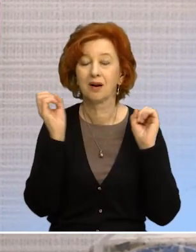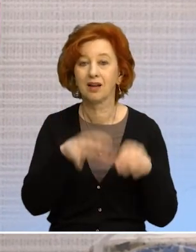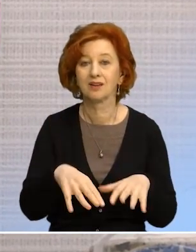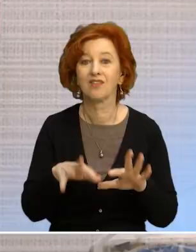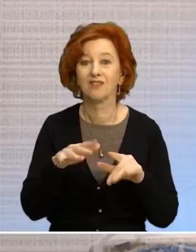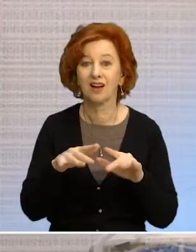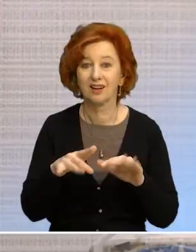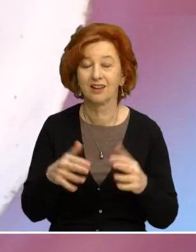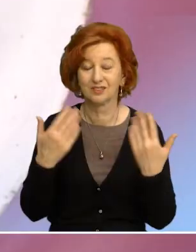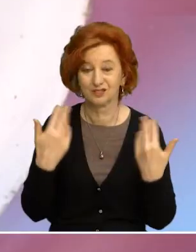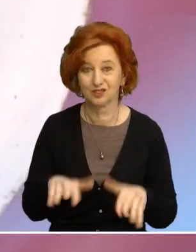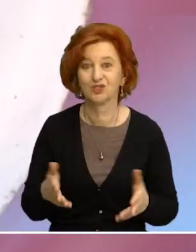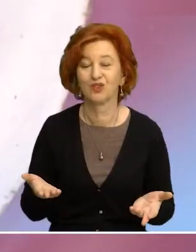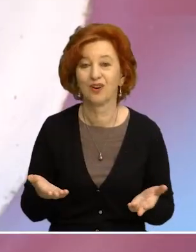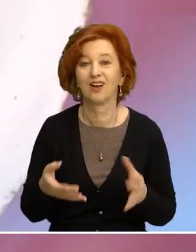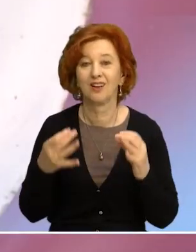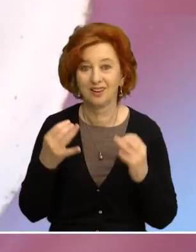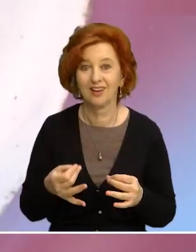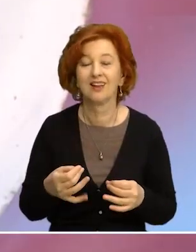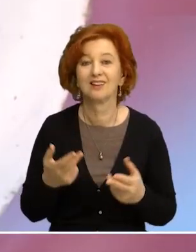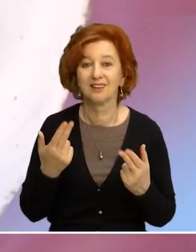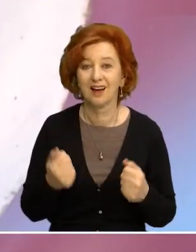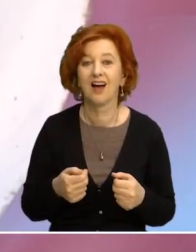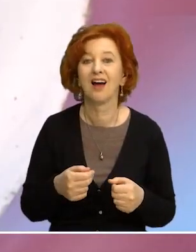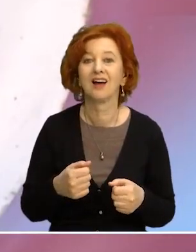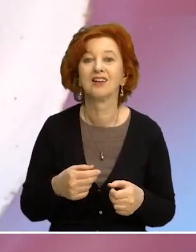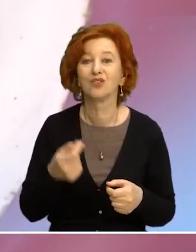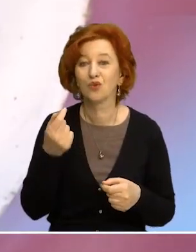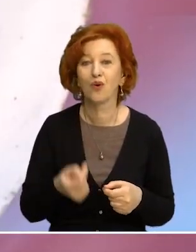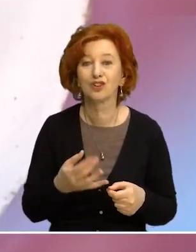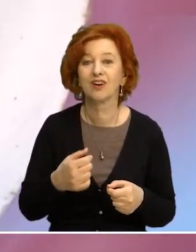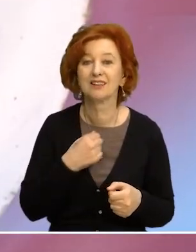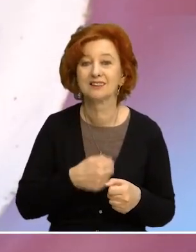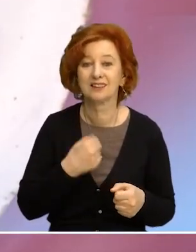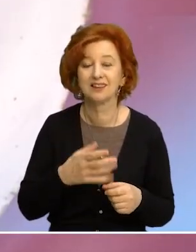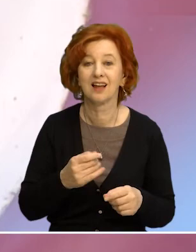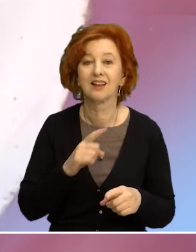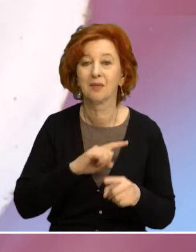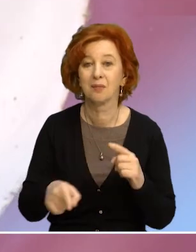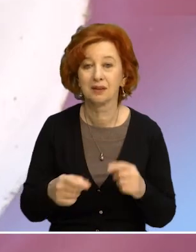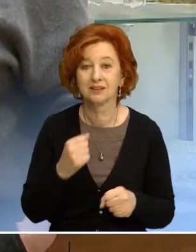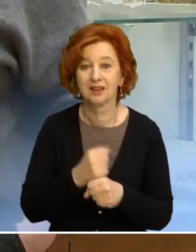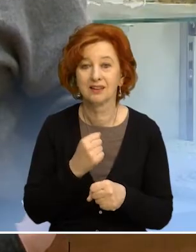бросалась прямо в воду, потому что это быстро и дешево. Казачки делали это